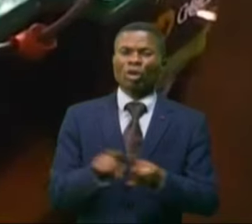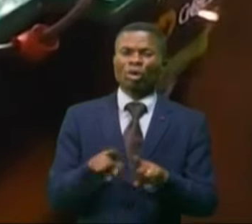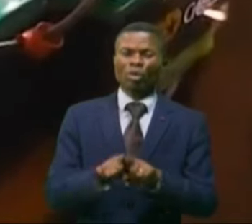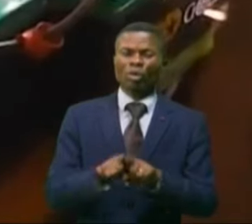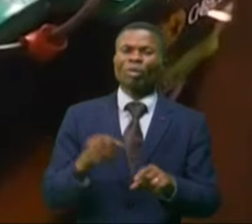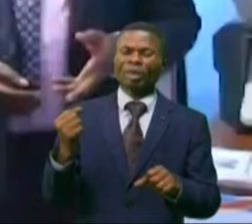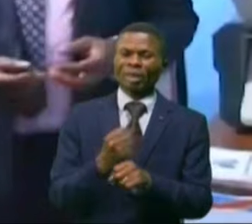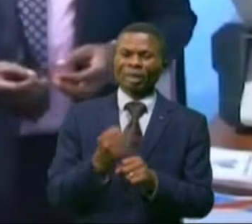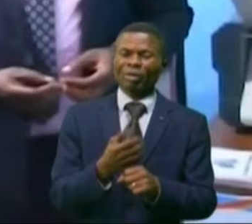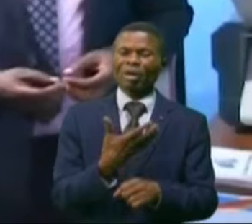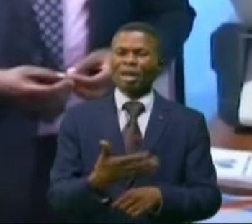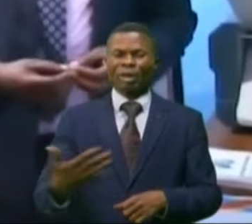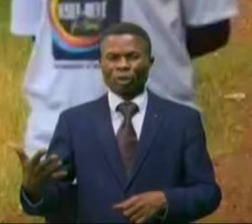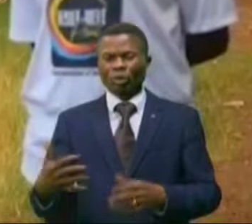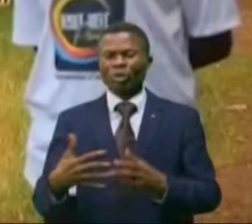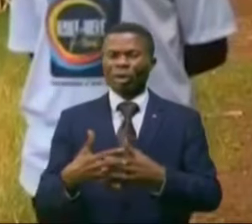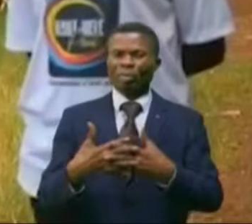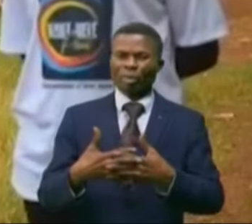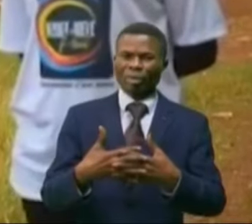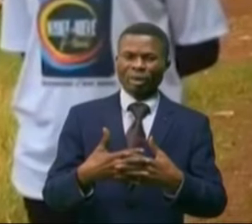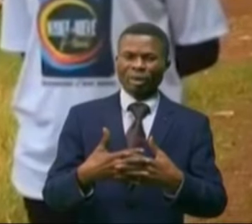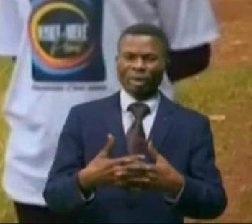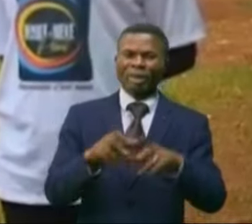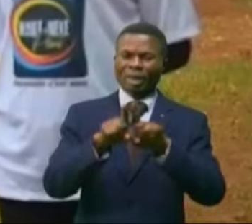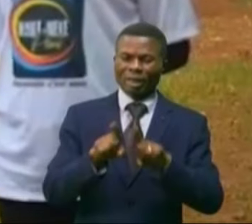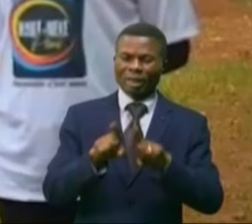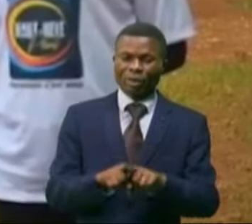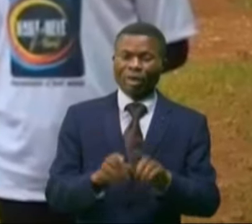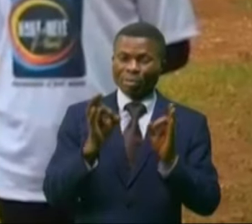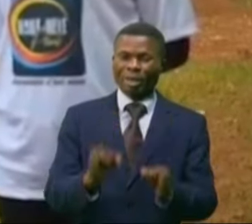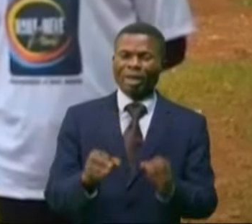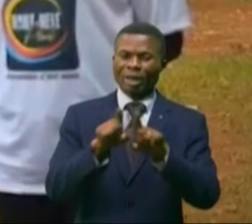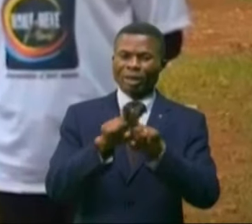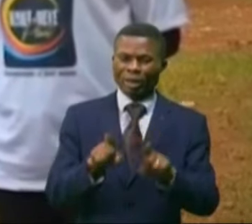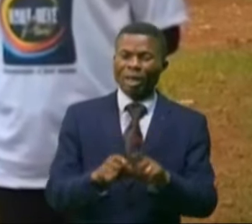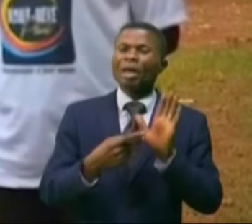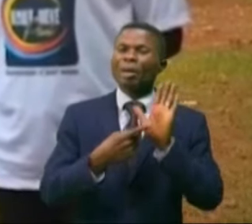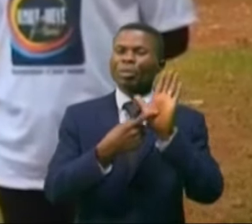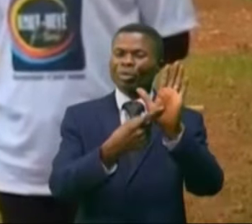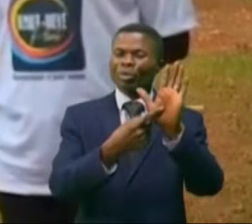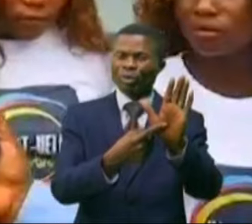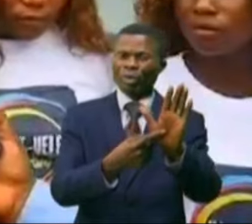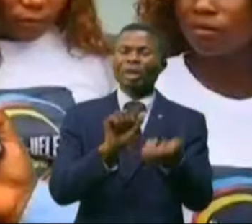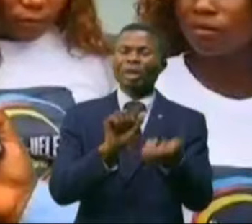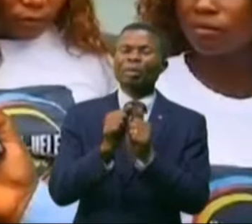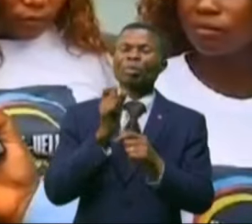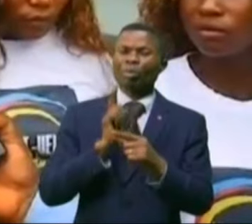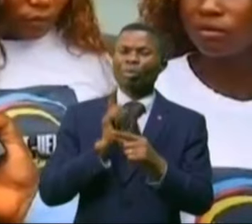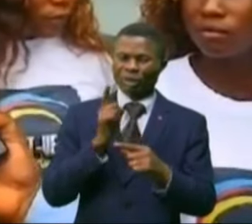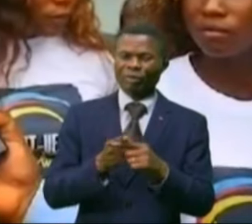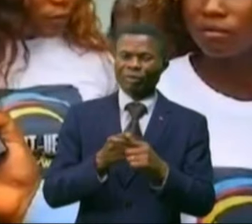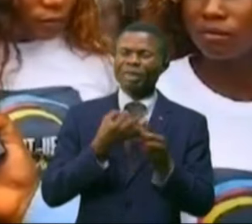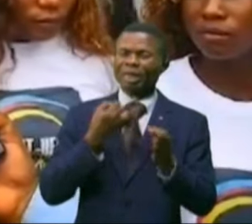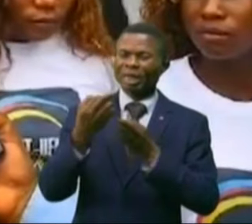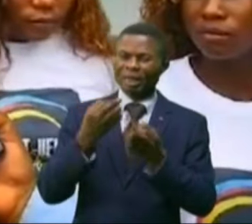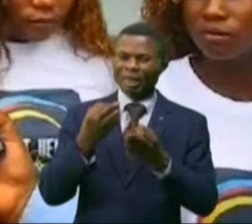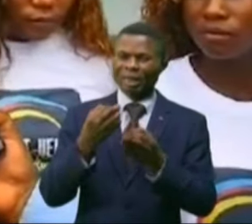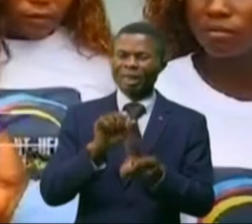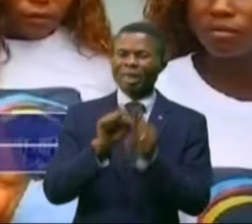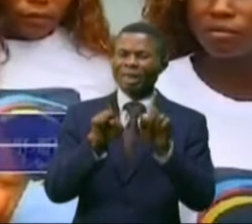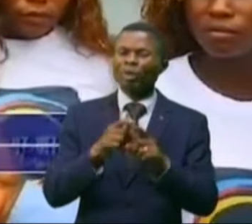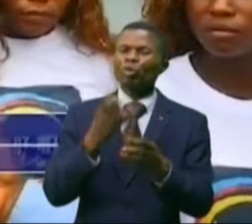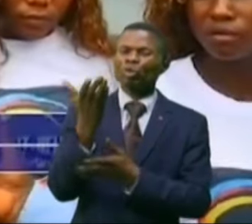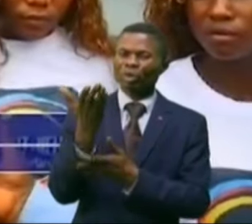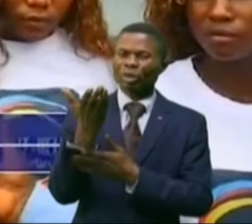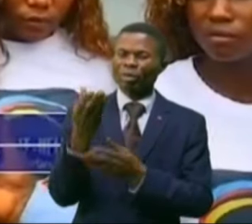travail matériel et des ressources personnelles, mais aussi présenter les difficultés avec certaines recommandations